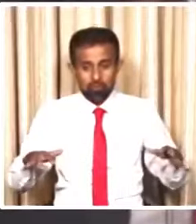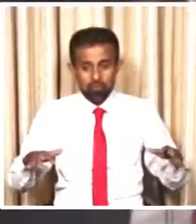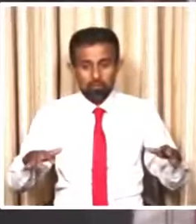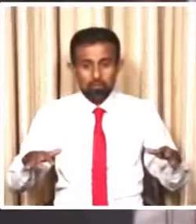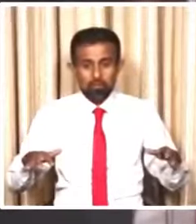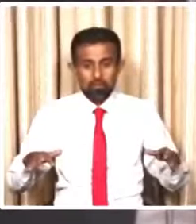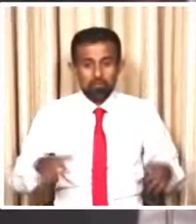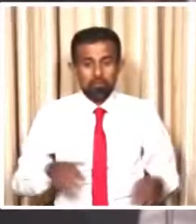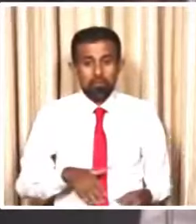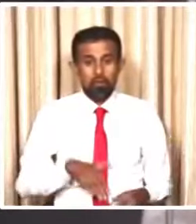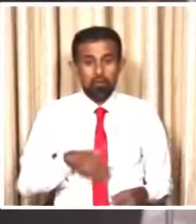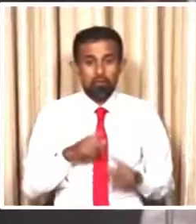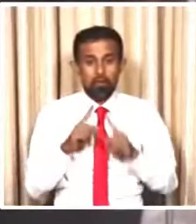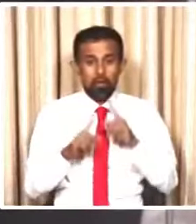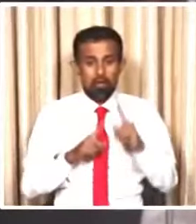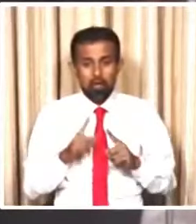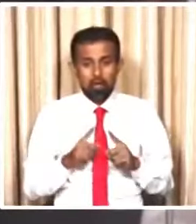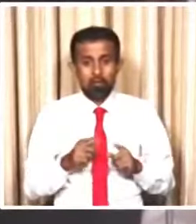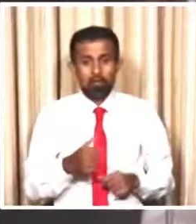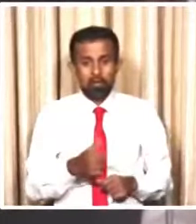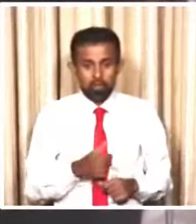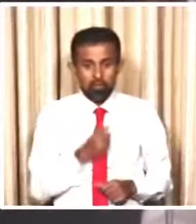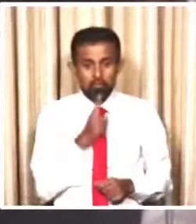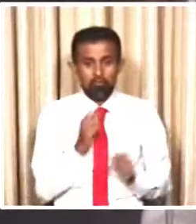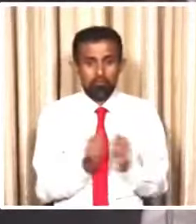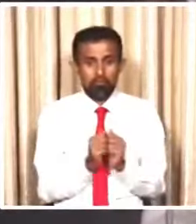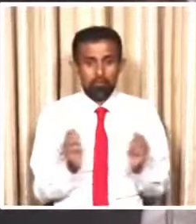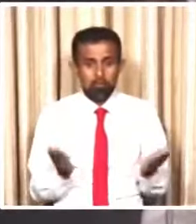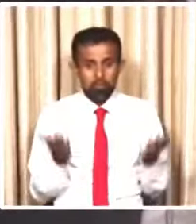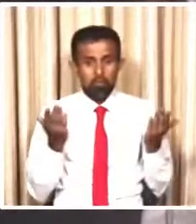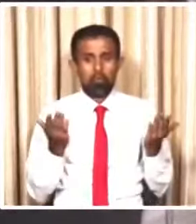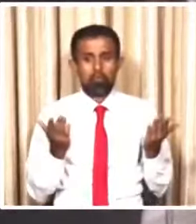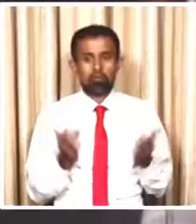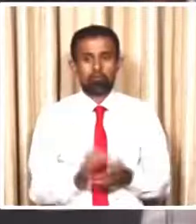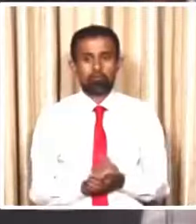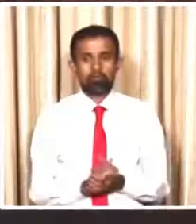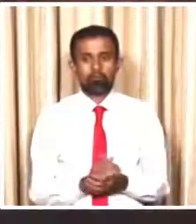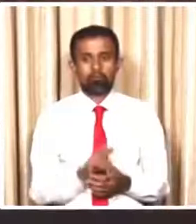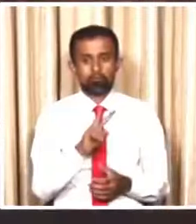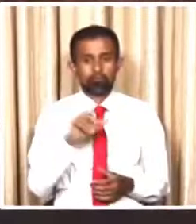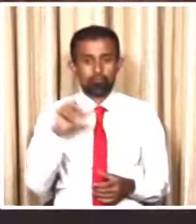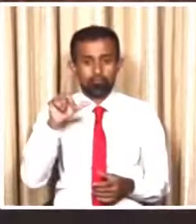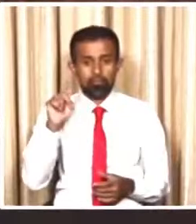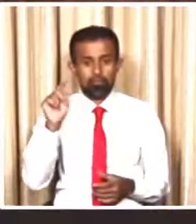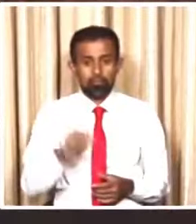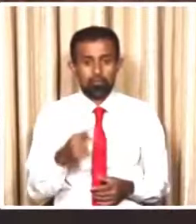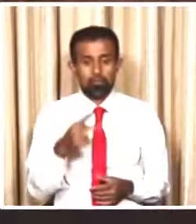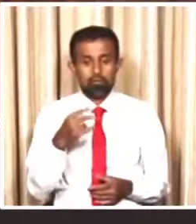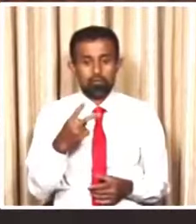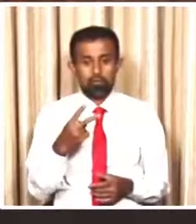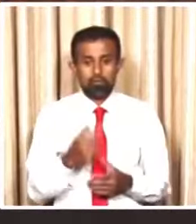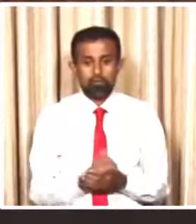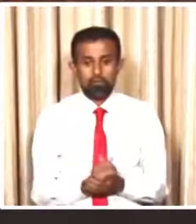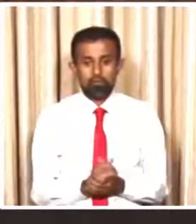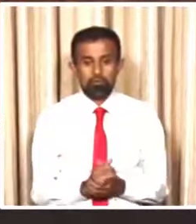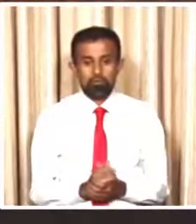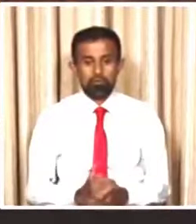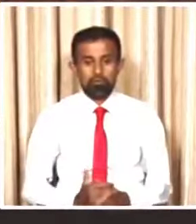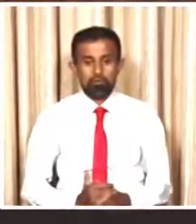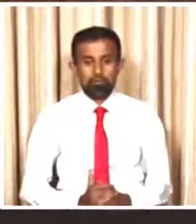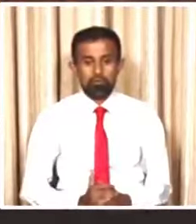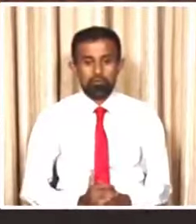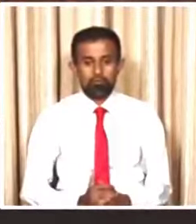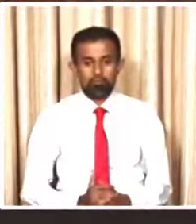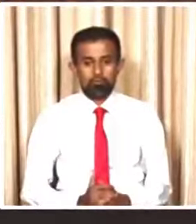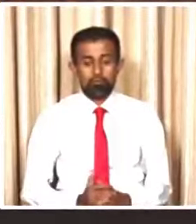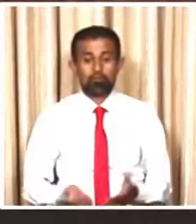ඒ මූලික සාකච්ඡාවලදී එකඟ වුණා මේ වැඩේ ආරම්භ කරන්න විතරයි ඉල්ලන්නේ. 27-2 ඇත්තේ ප්‍රශ්නේ සජිත් ප්‍රේමදාස මහත්තයා. නේ මේ